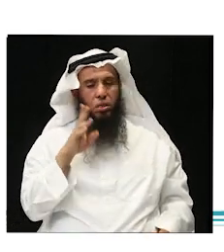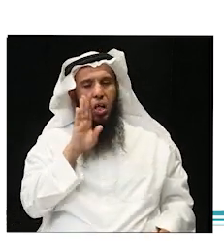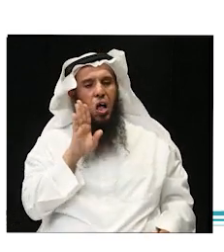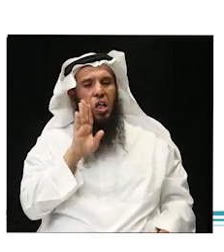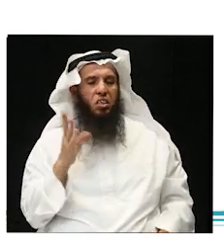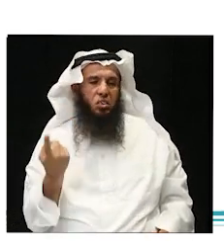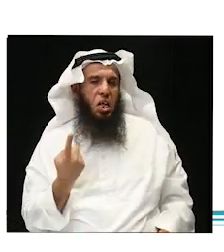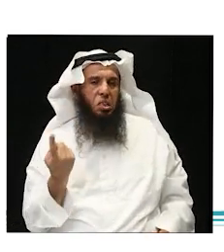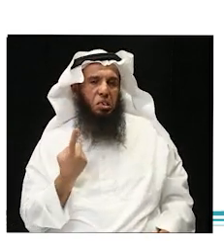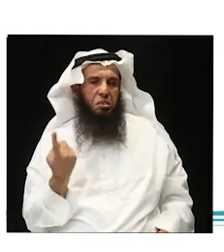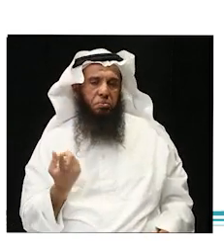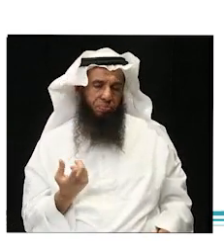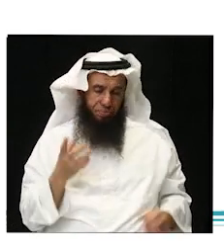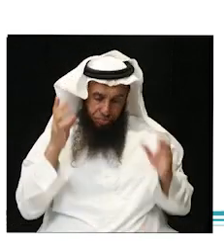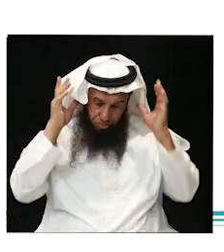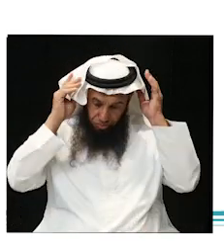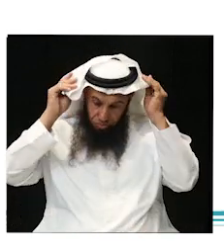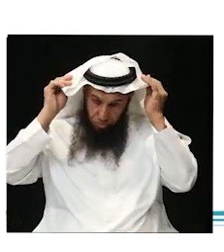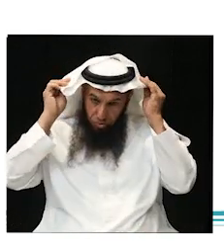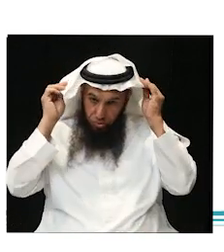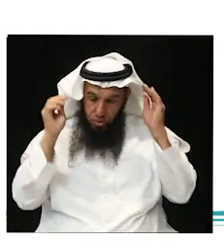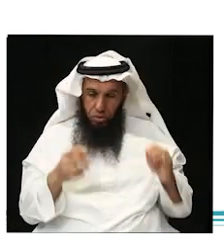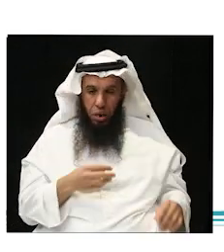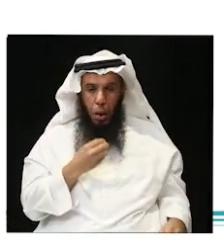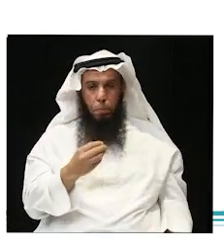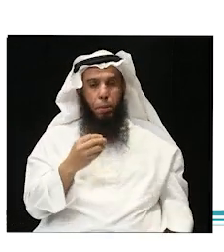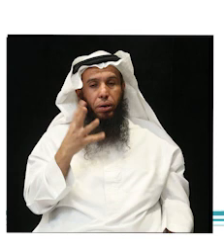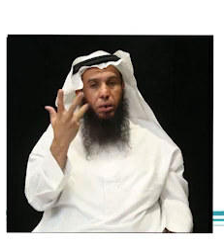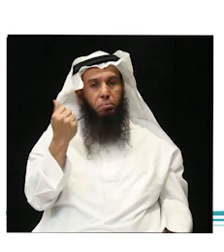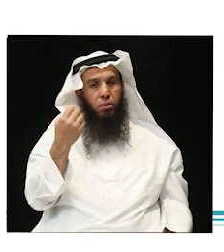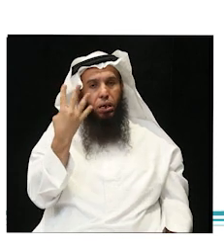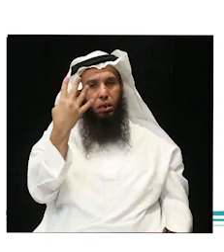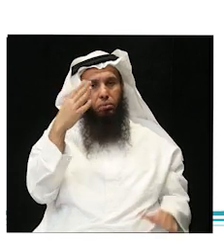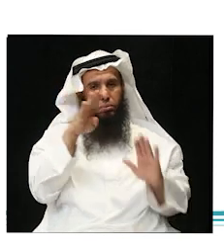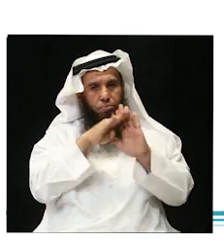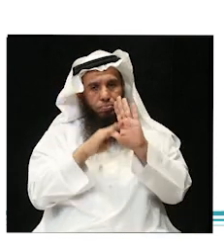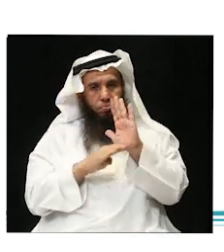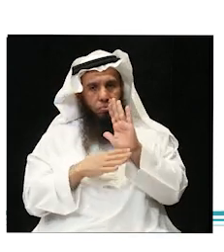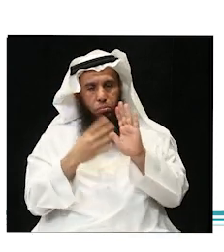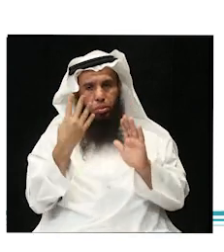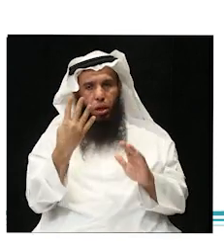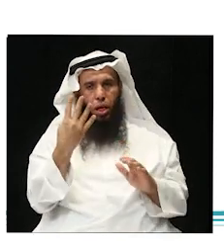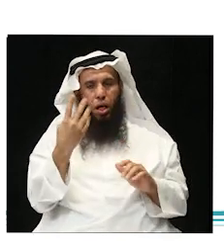وضعتها في مربع واحد. المحبة الشركية أن يحب أشخاص